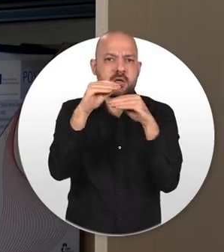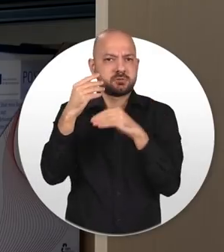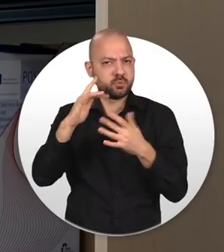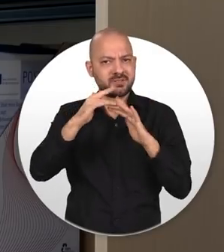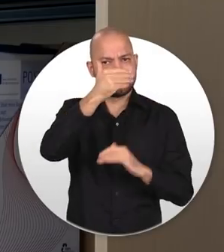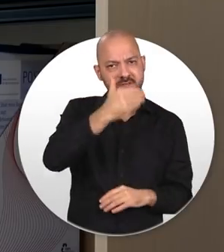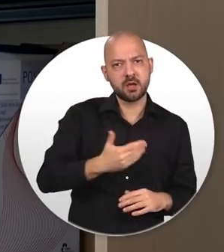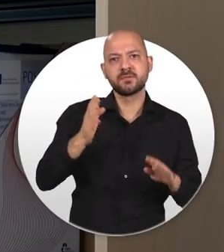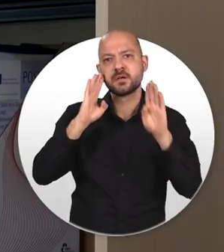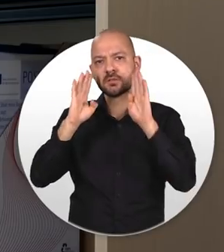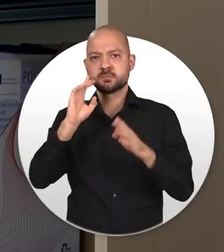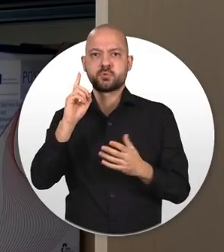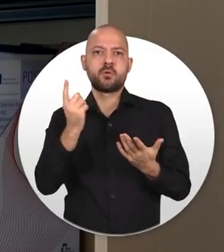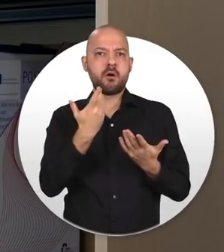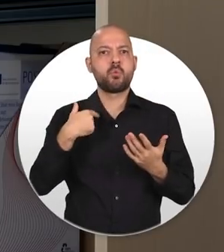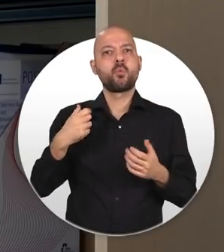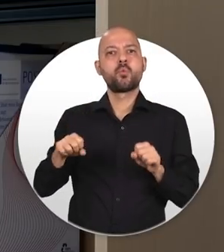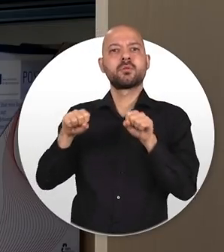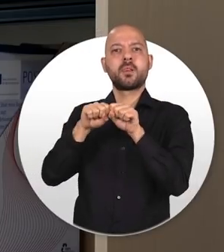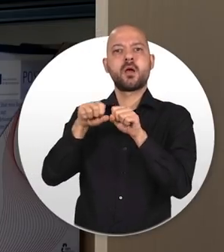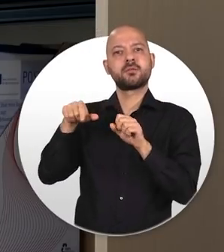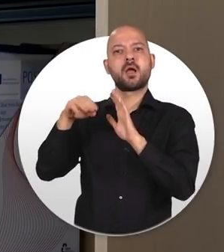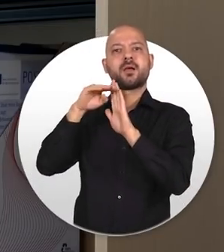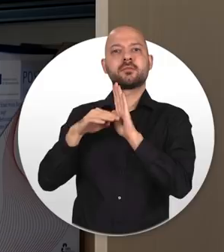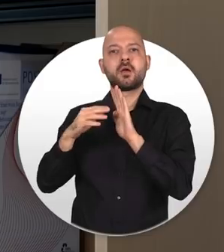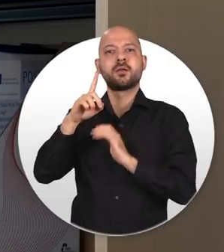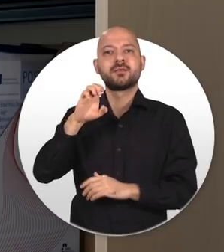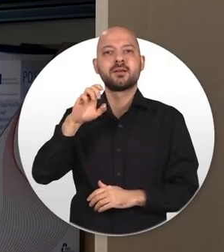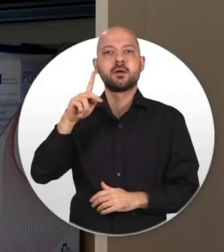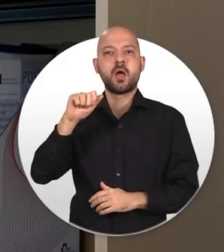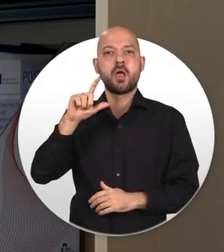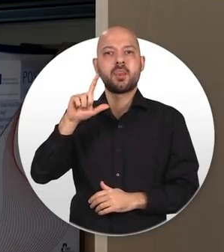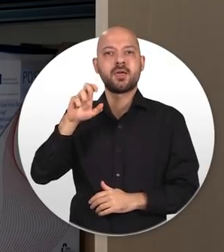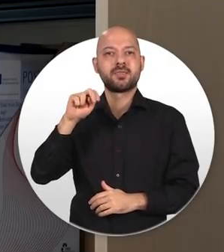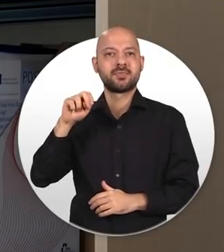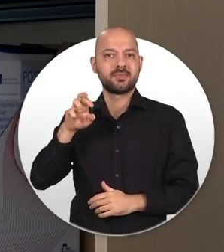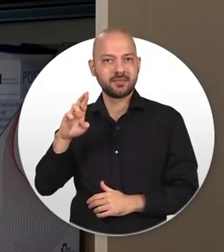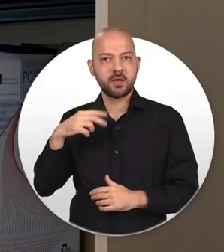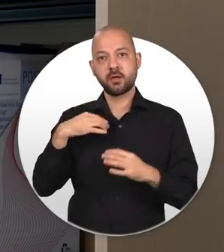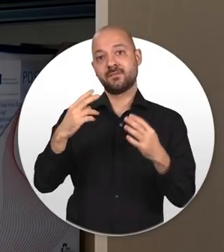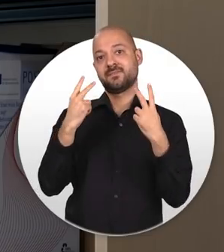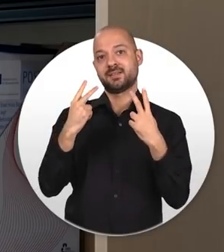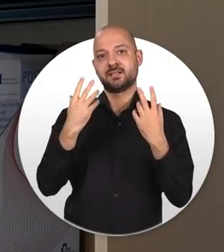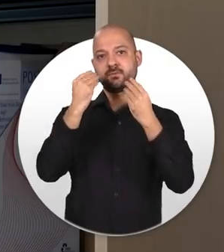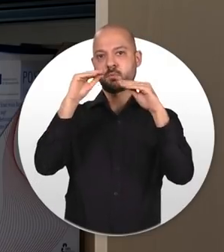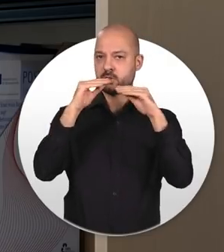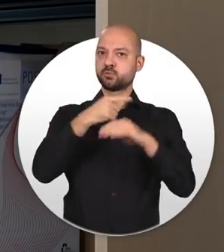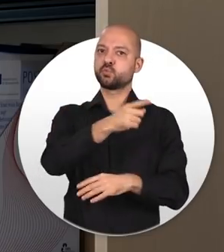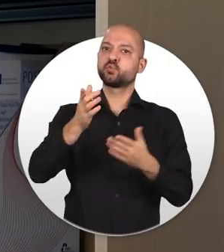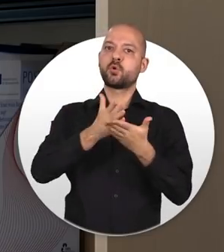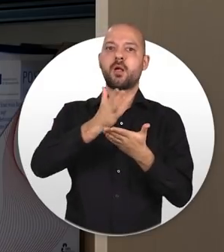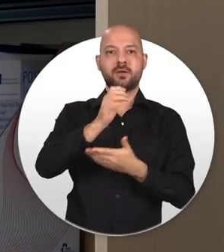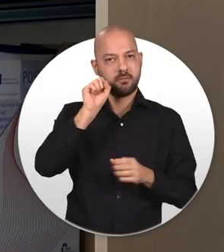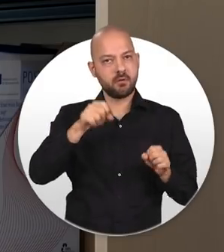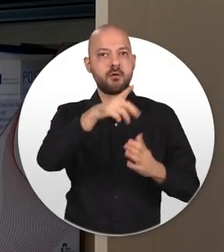Online-Agenda der Kalender. Wichtig ist es dabei, dass die Informationen accessibel sind, das heißt, dass sie auch in einfacher Sprache zur Verfügung stehen